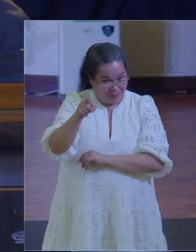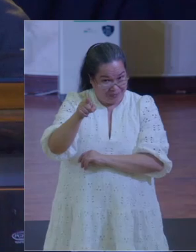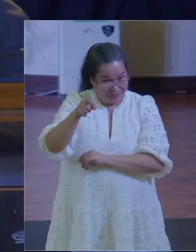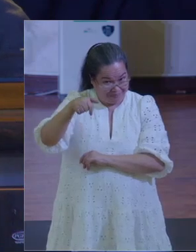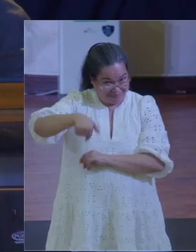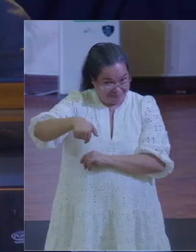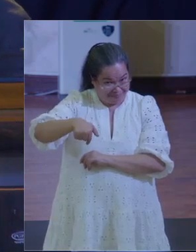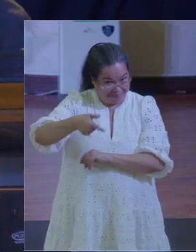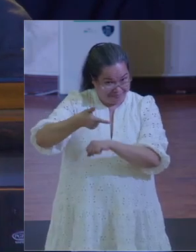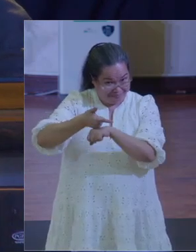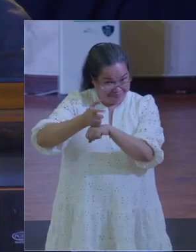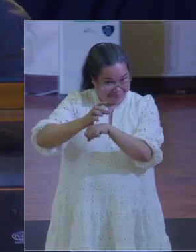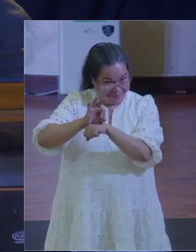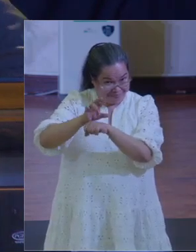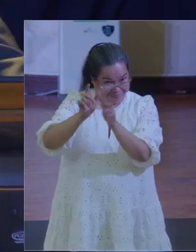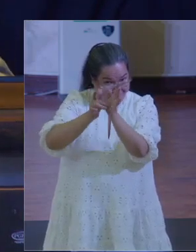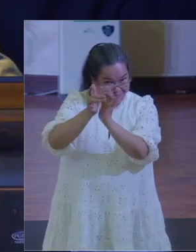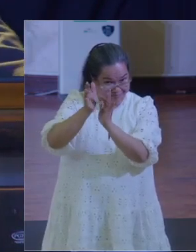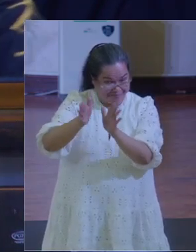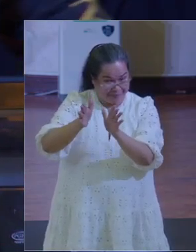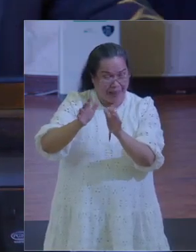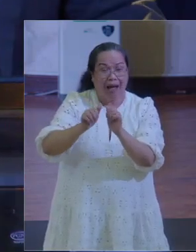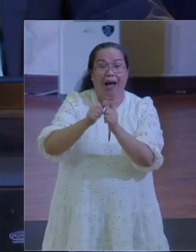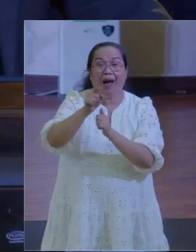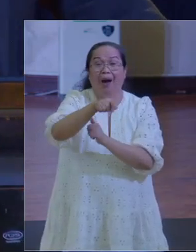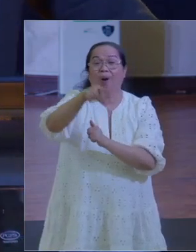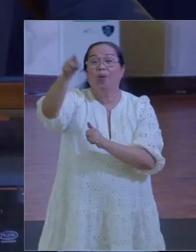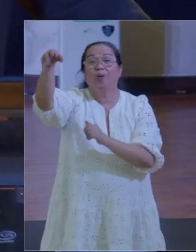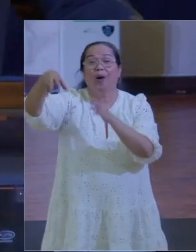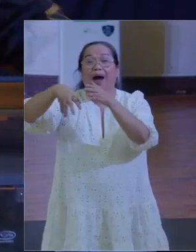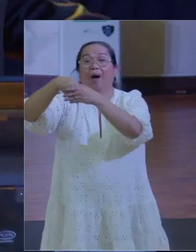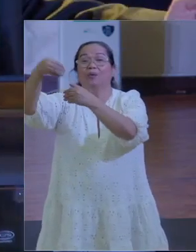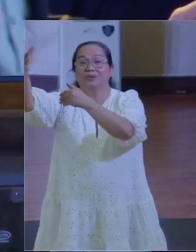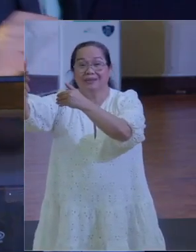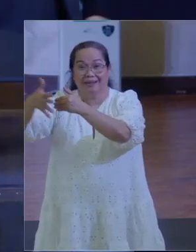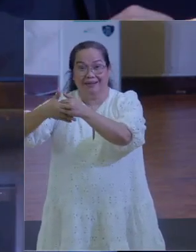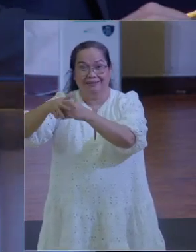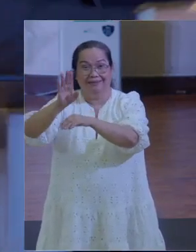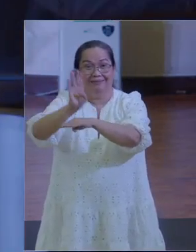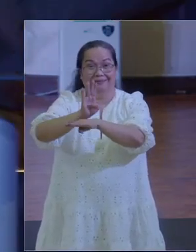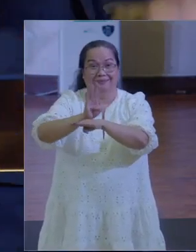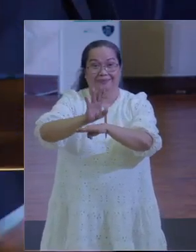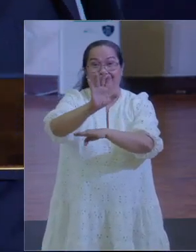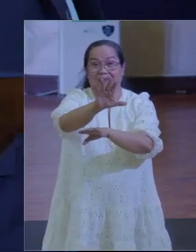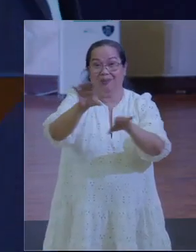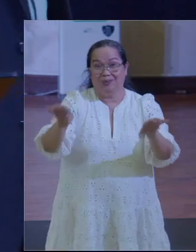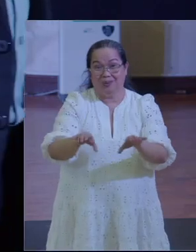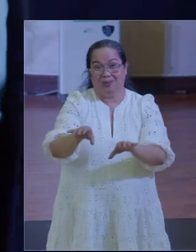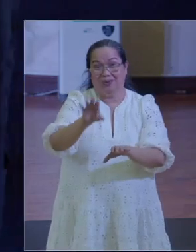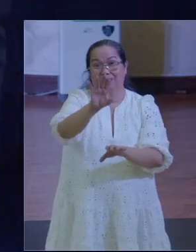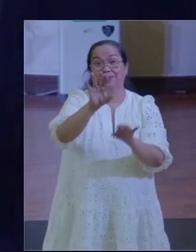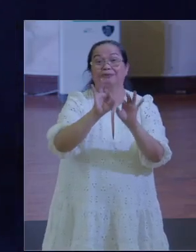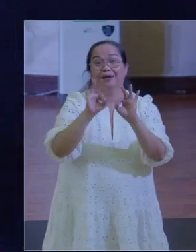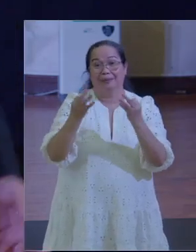Christian? Paano sa opisina? Sa business? Paano sa pamilya?